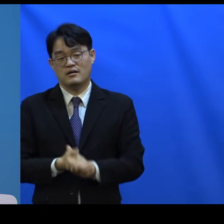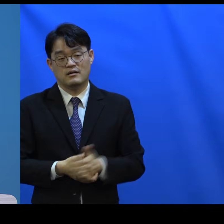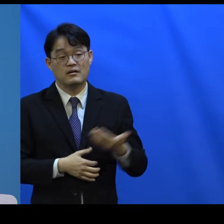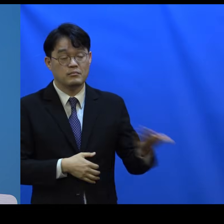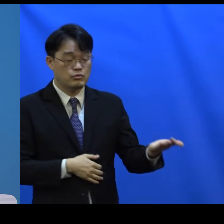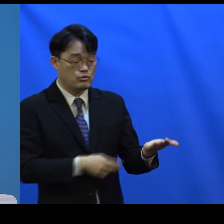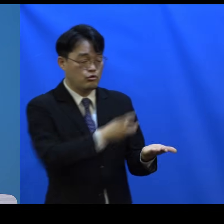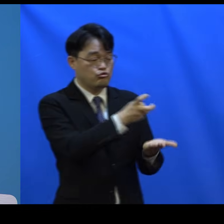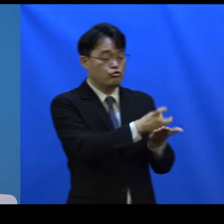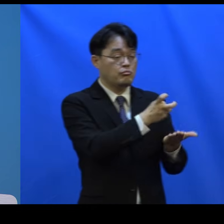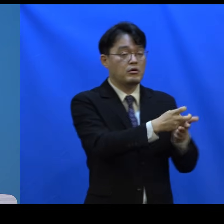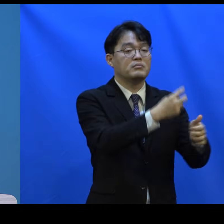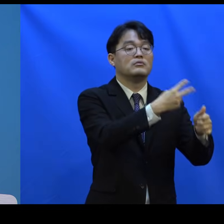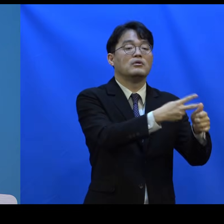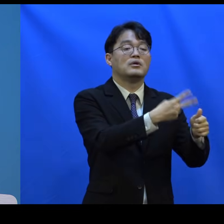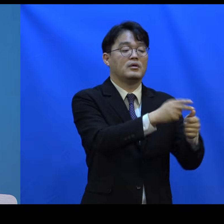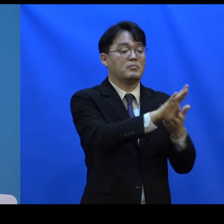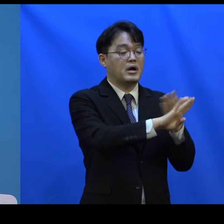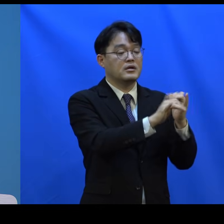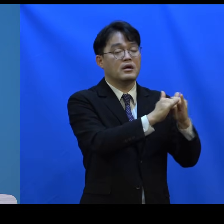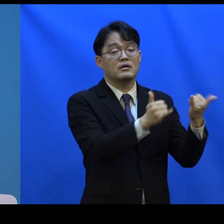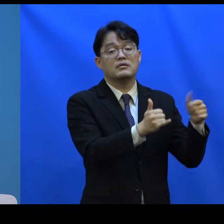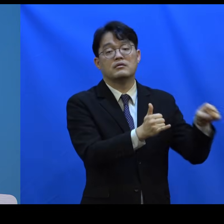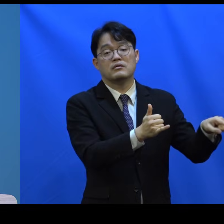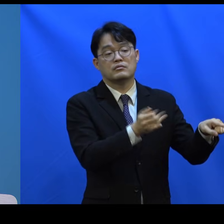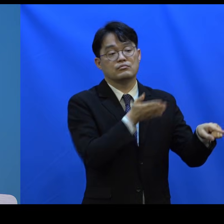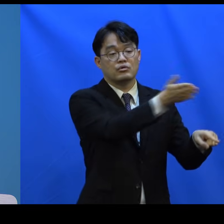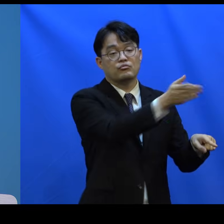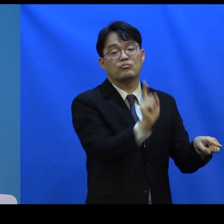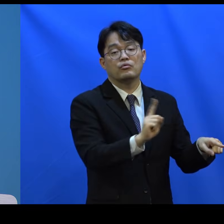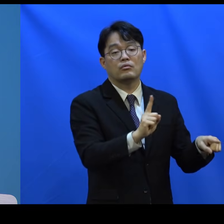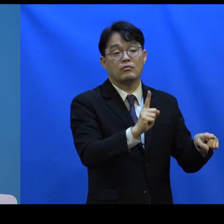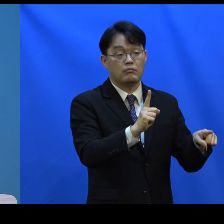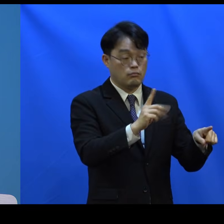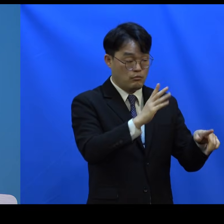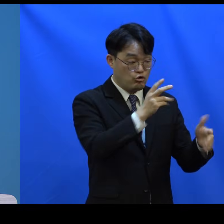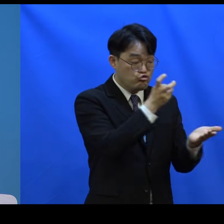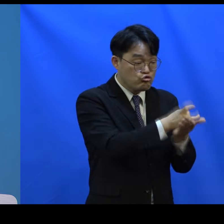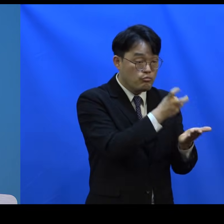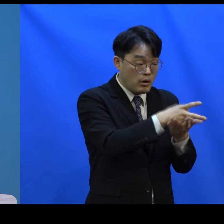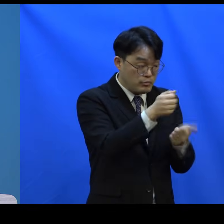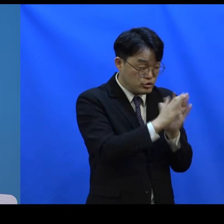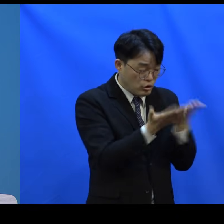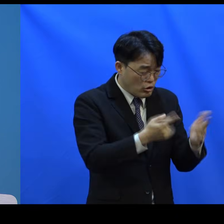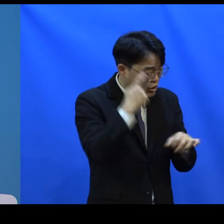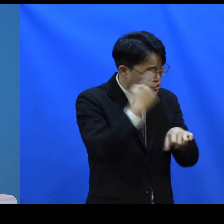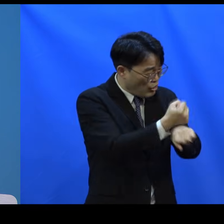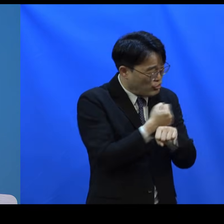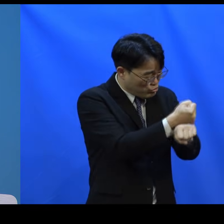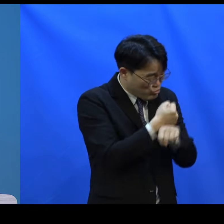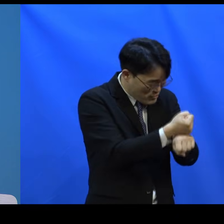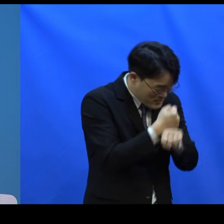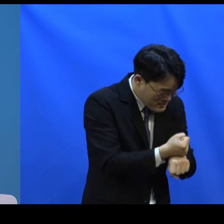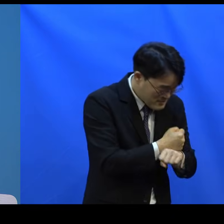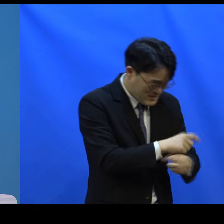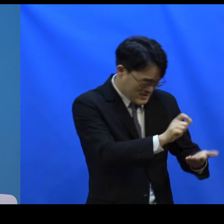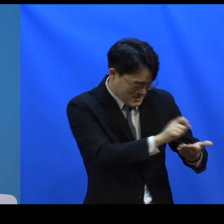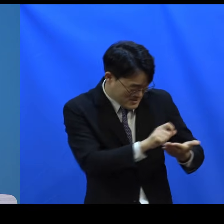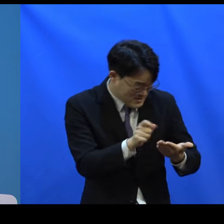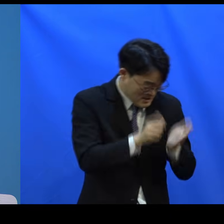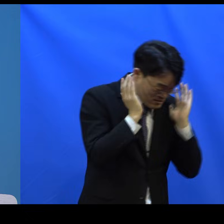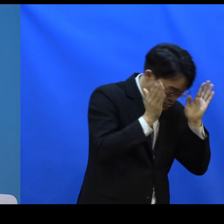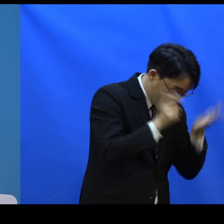성경 연구예요. 구약을 공부하는 거예요. 근데 뭘 놓쳤어요? 핵심을 놓친 거죠.